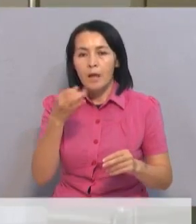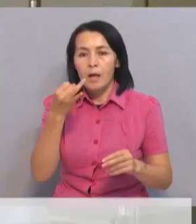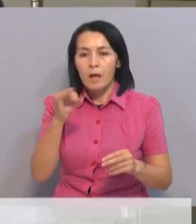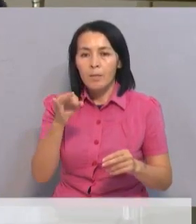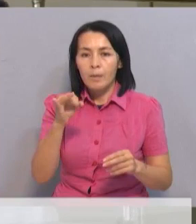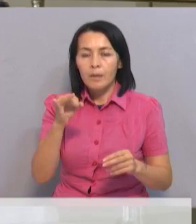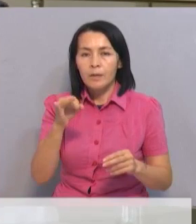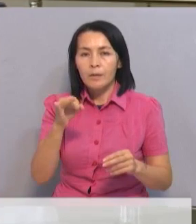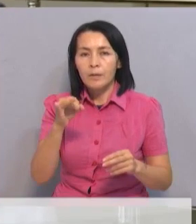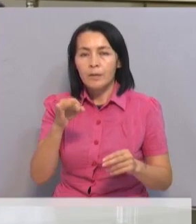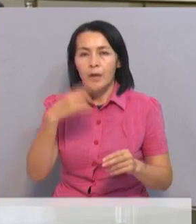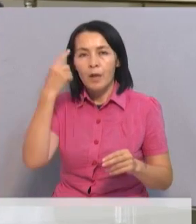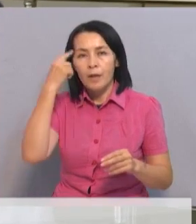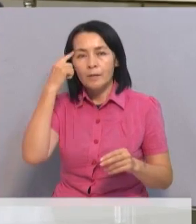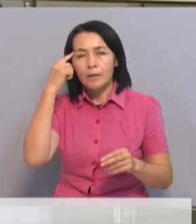Абайдың тереңдігін,